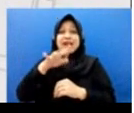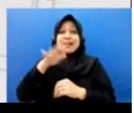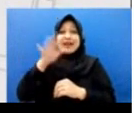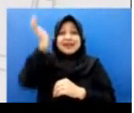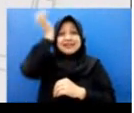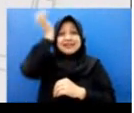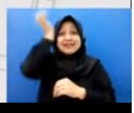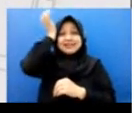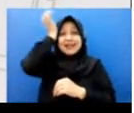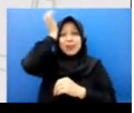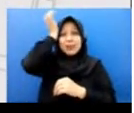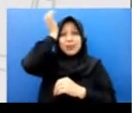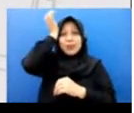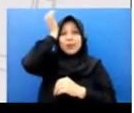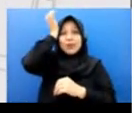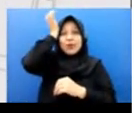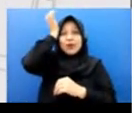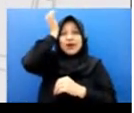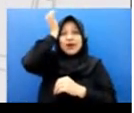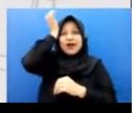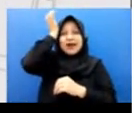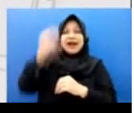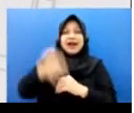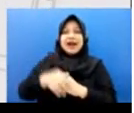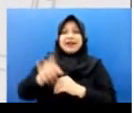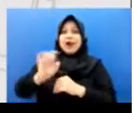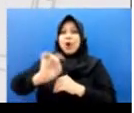diupload oleh usernya dengan